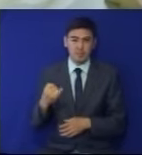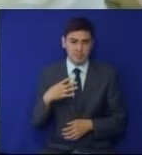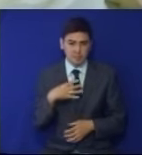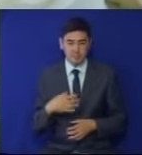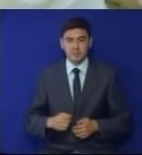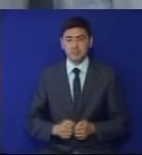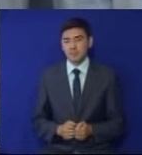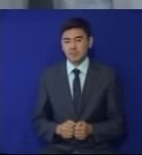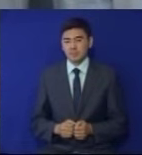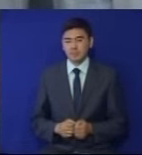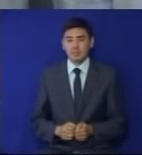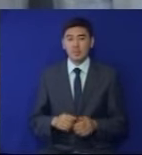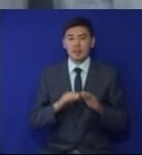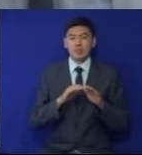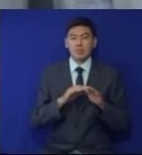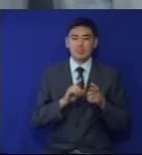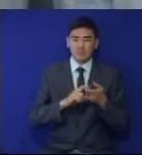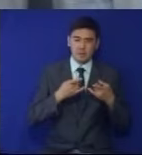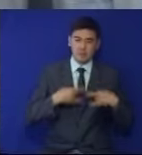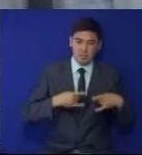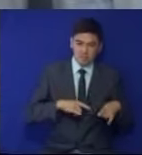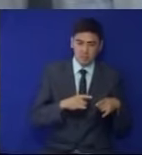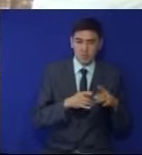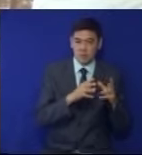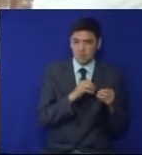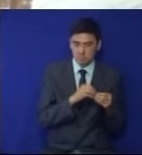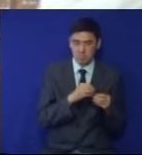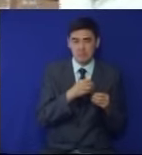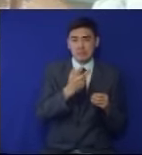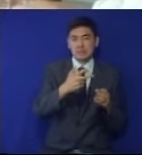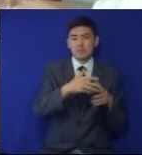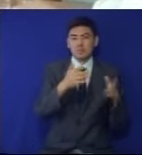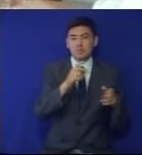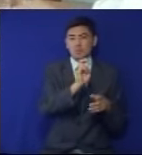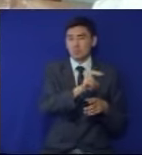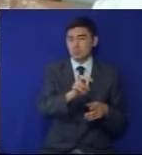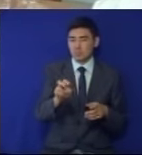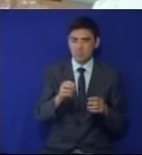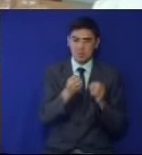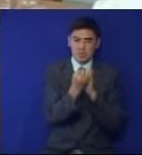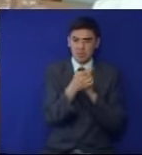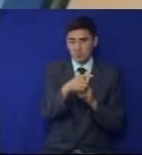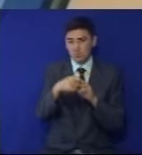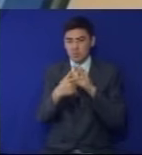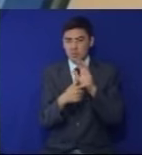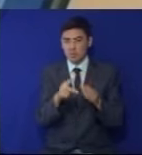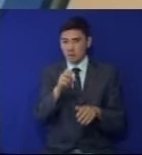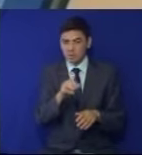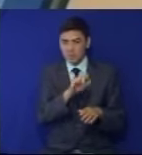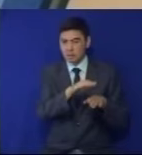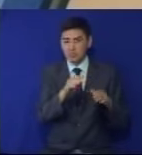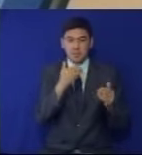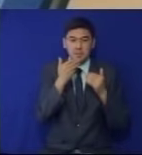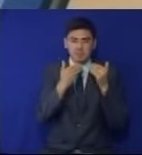сауалнамаға қатысушылардың ұрпақты болуын білу мақсатында облыстың 30-дан астам мектебінде болған. 14 пен 17 жас аралығында сауалнамаға